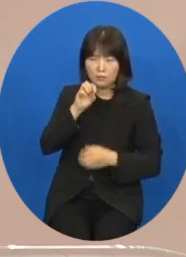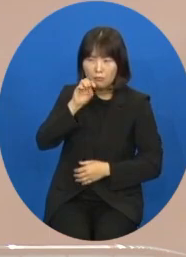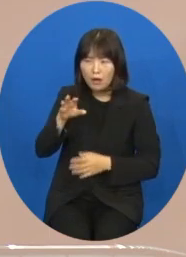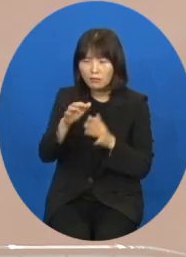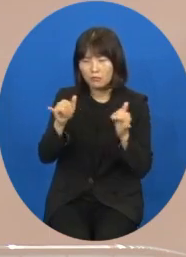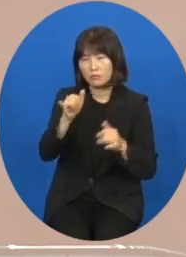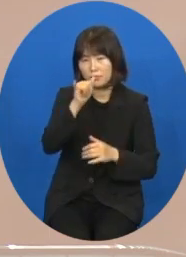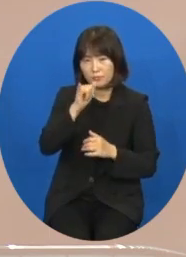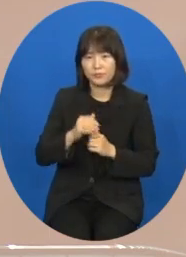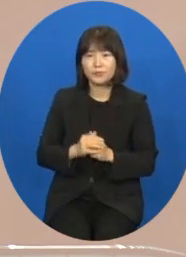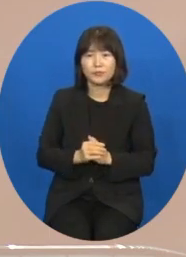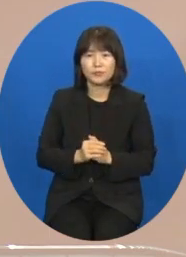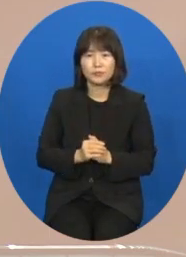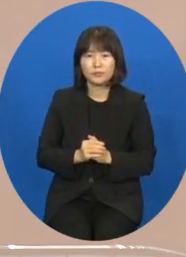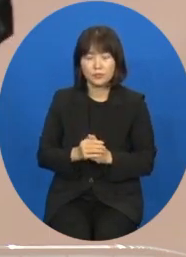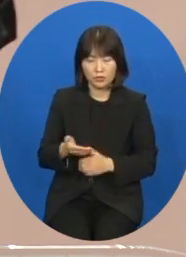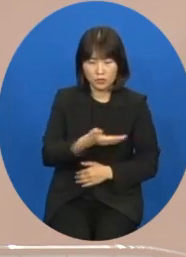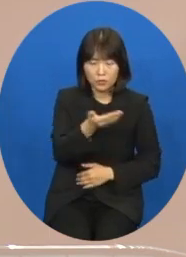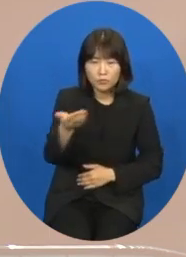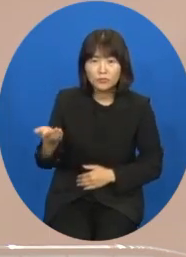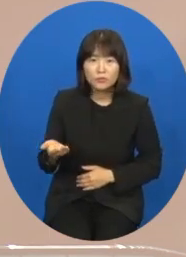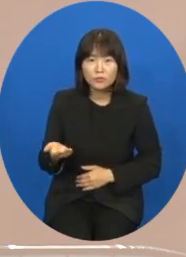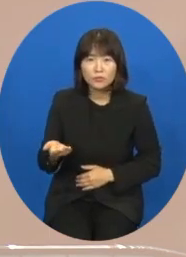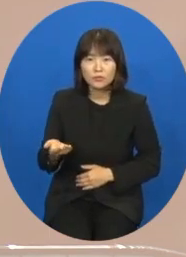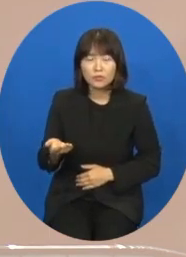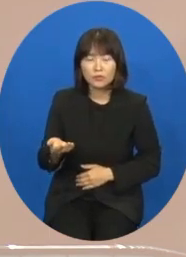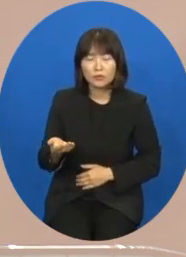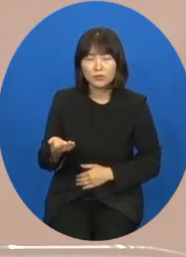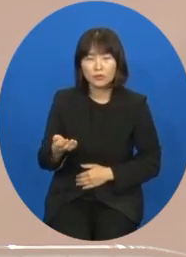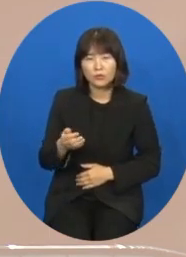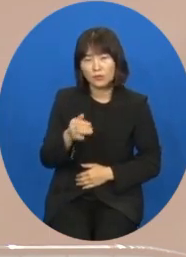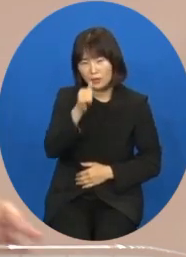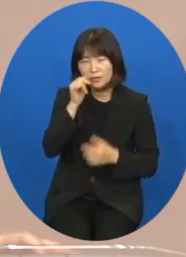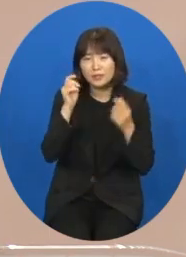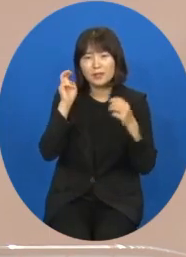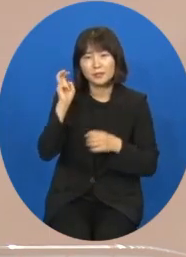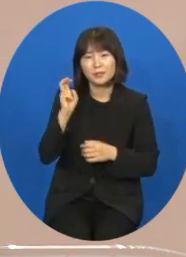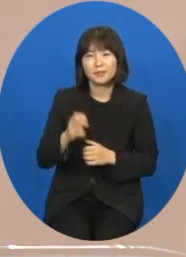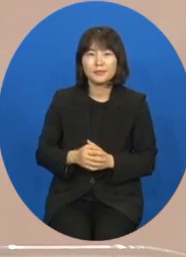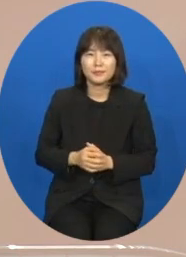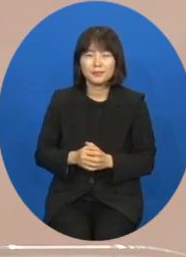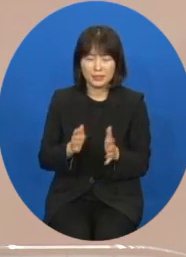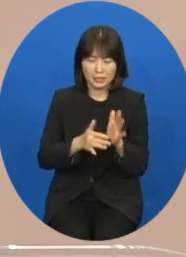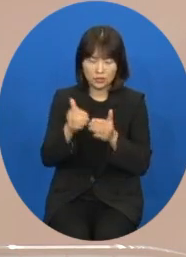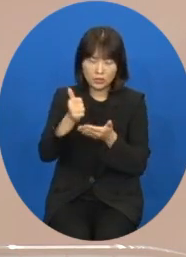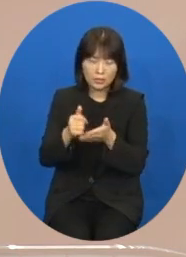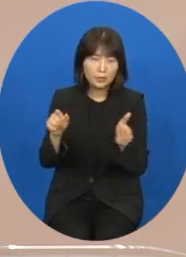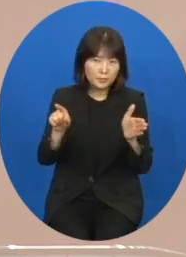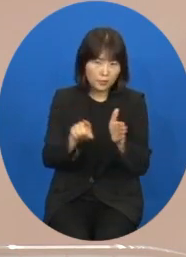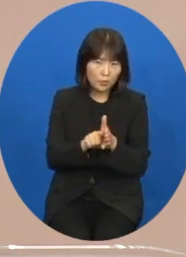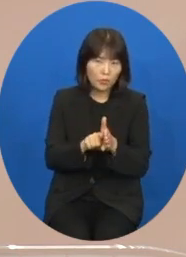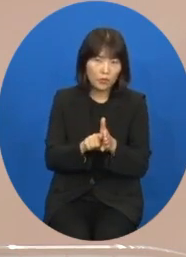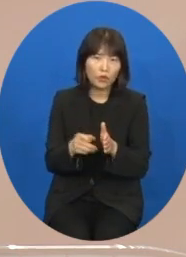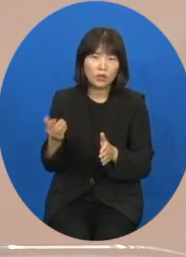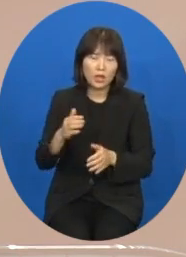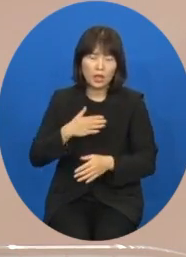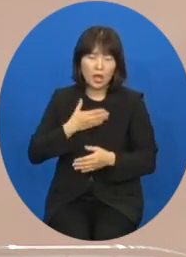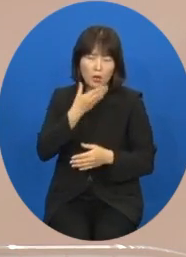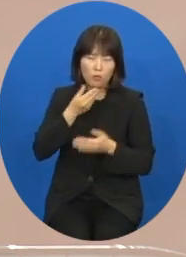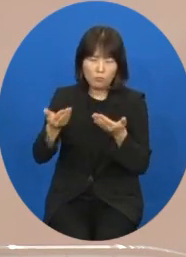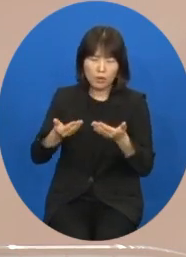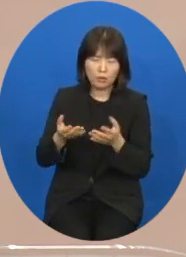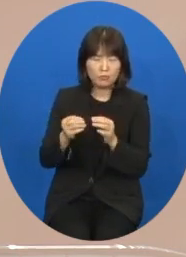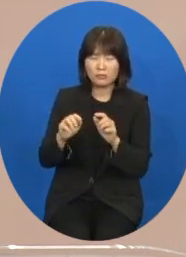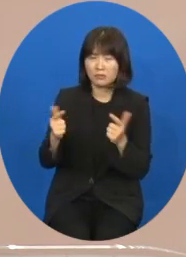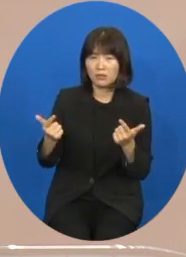있습니다. 여러분들 중에도 그런 분이 있으실 거예요. 예수님은 믿었는데 나 별로 복은 받은 거